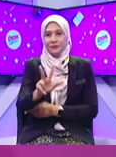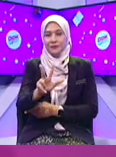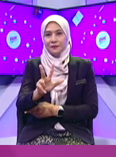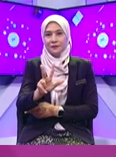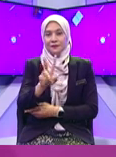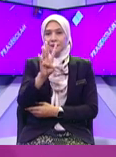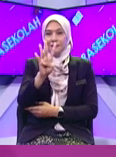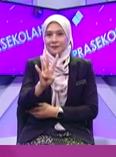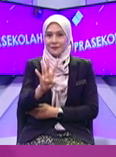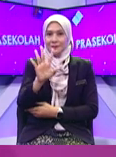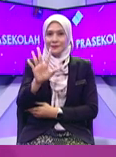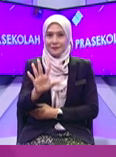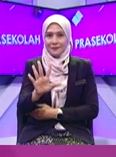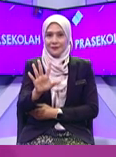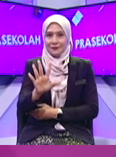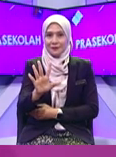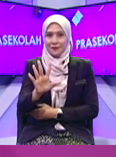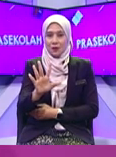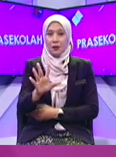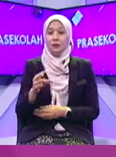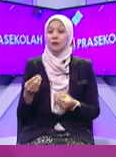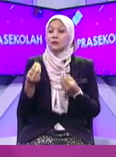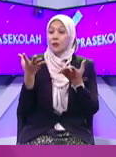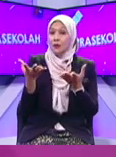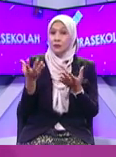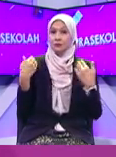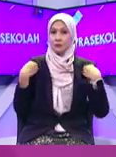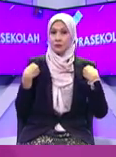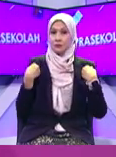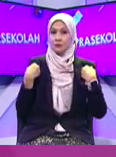45 baik Saya kira yang tinggal satu